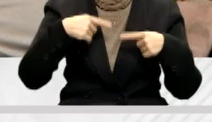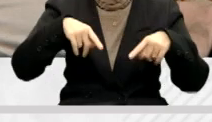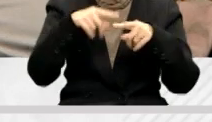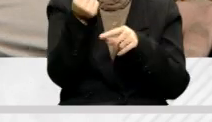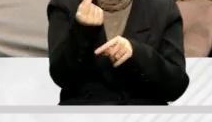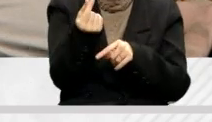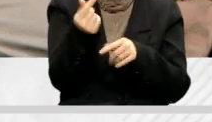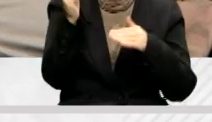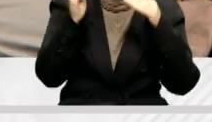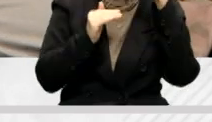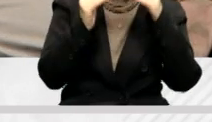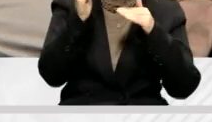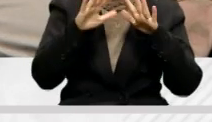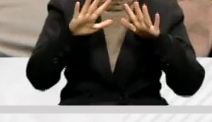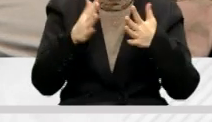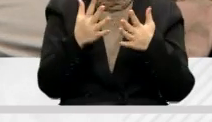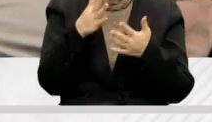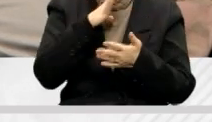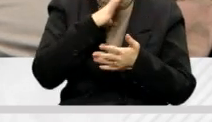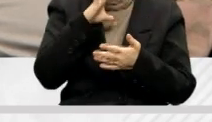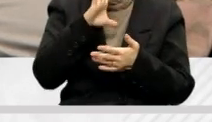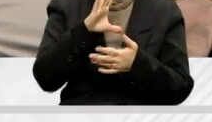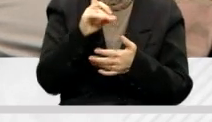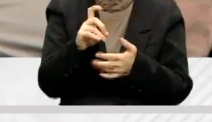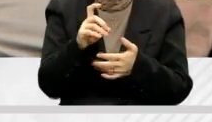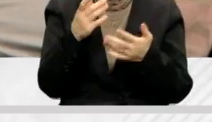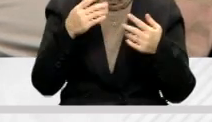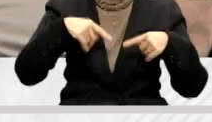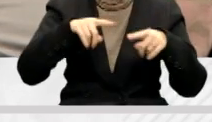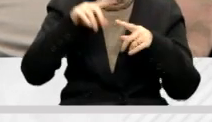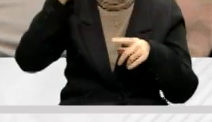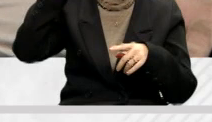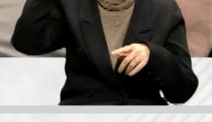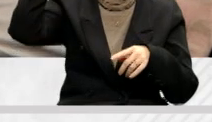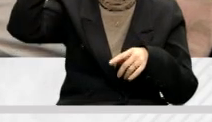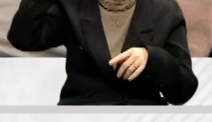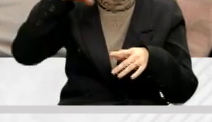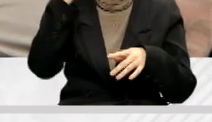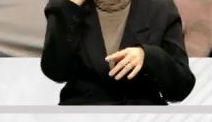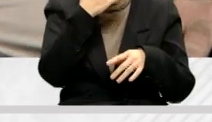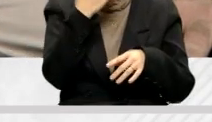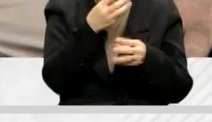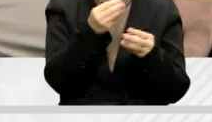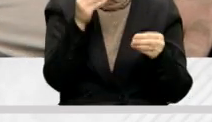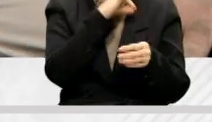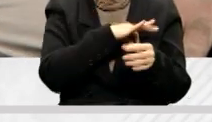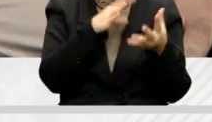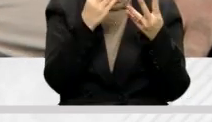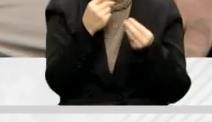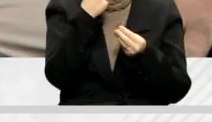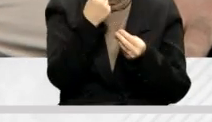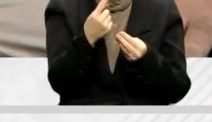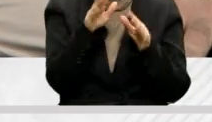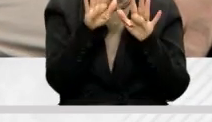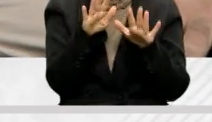birazcık dengeleri bozuyor mu? Şu manada bir taraftan elektriği biz çok büyük bir nimet olarak görüyoruz. Çokça faydalanıyoruz. Ama diğer taraftan da bu doğal